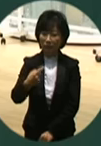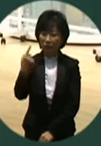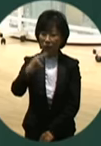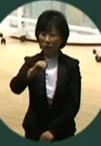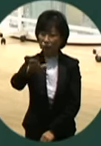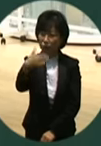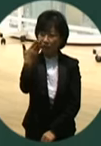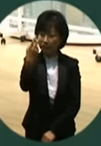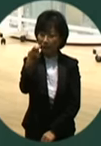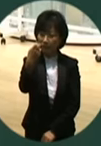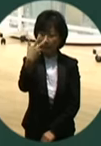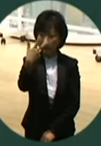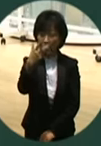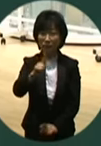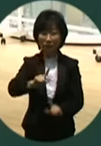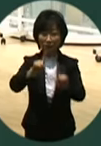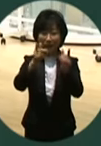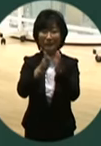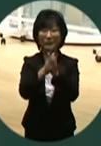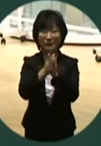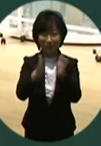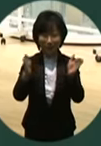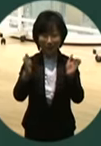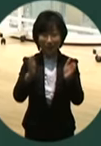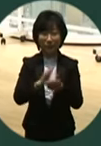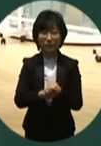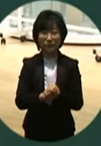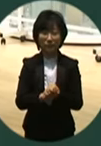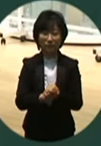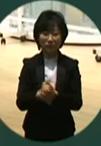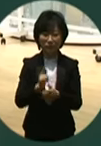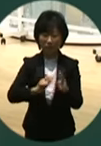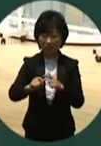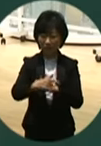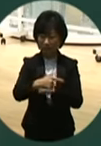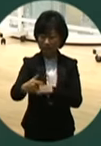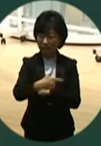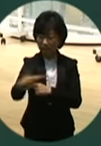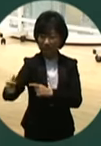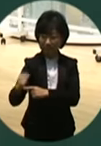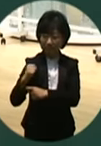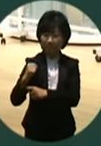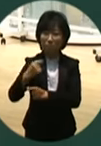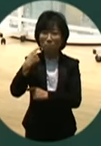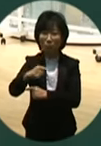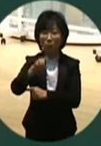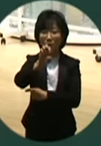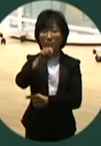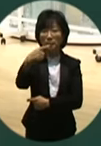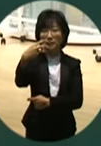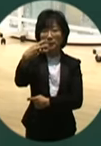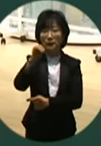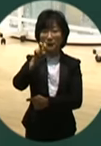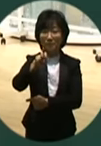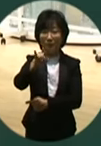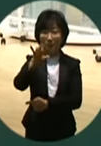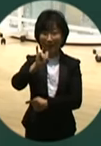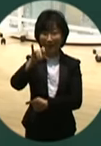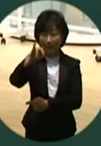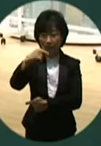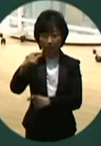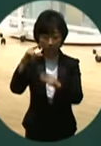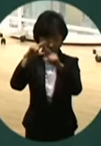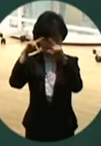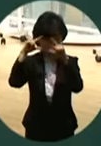1927년 시작된 더 크게 막 일어난 프리메이션이 막 작품들을 만들어내면서요 전 세계를 지금